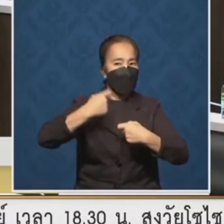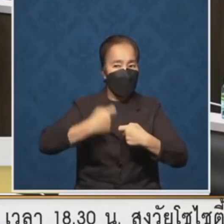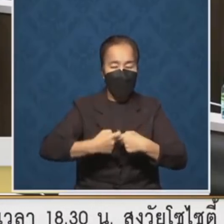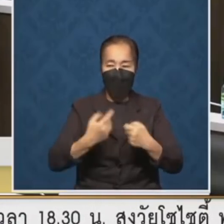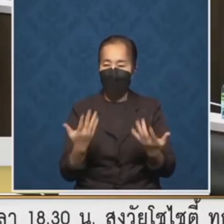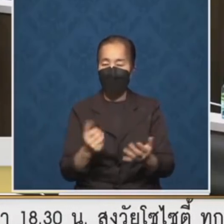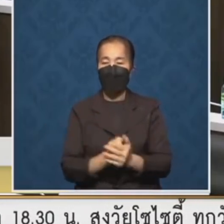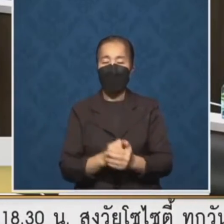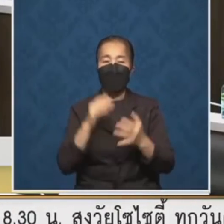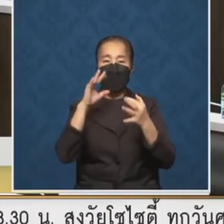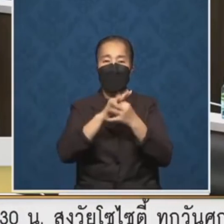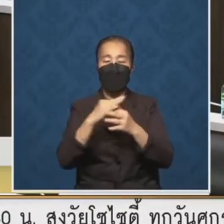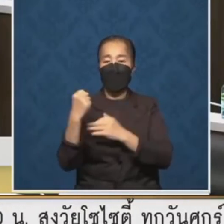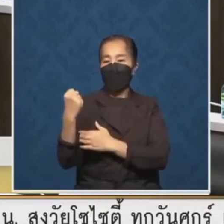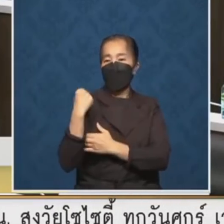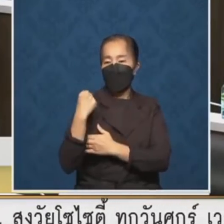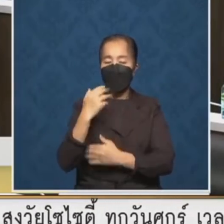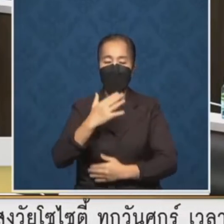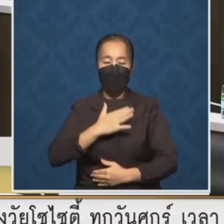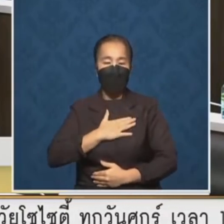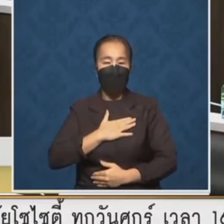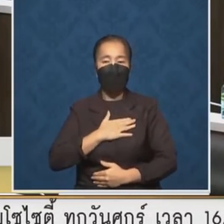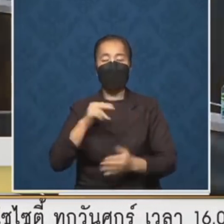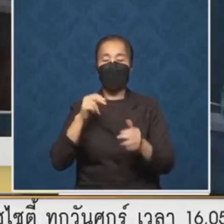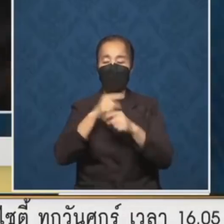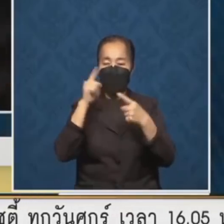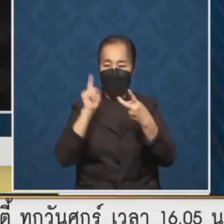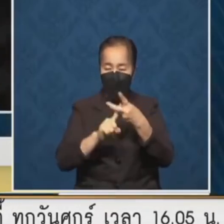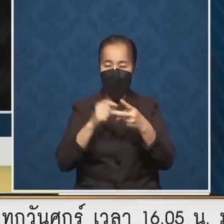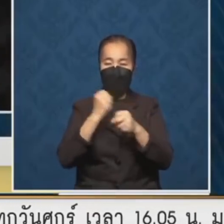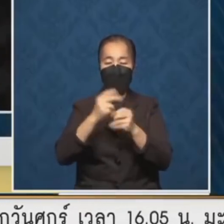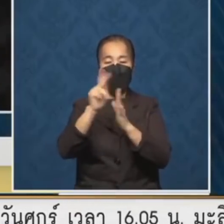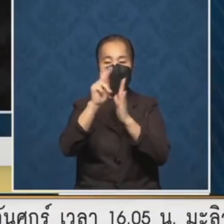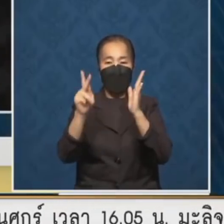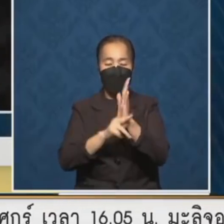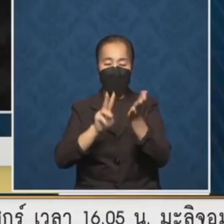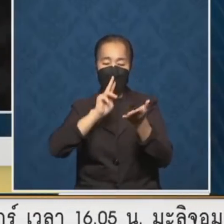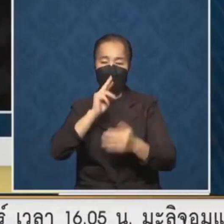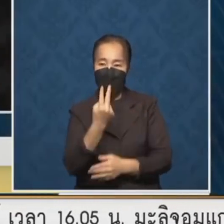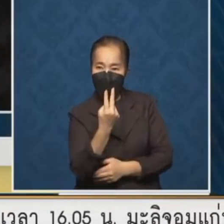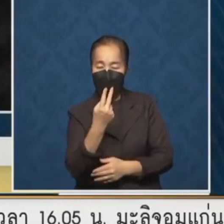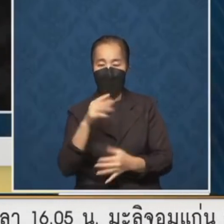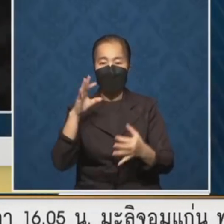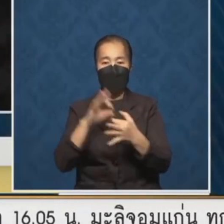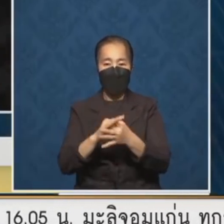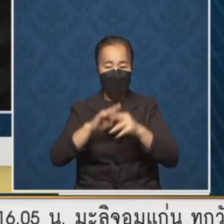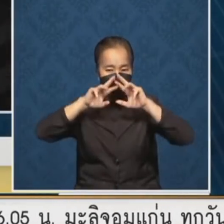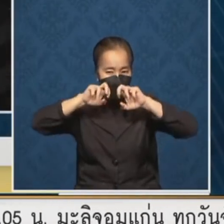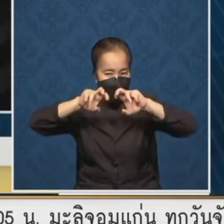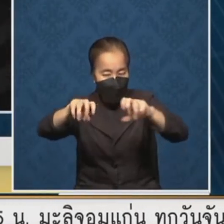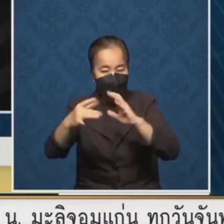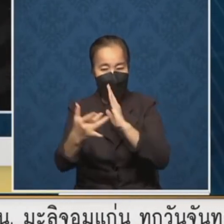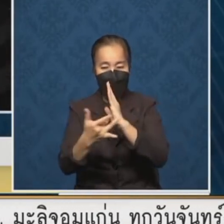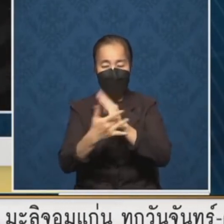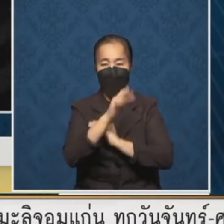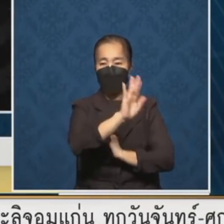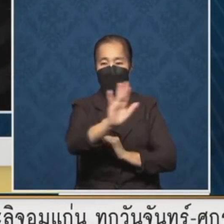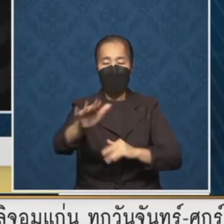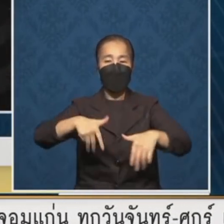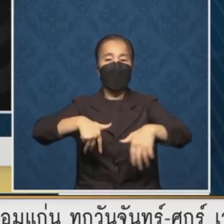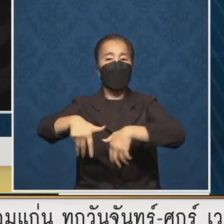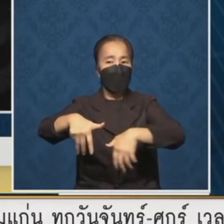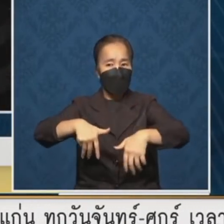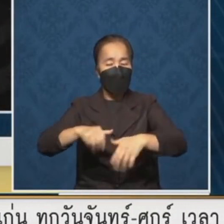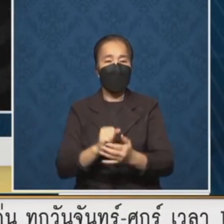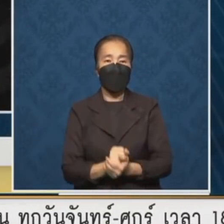คือการใช้อำนาจโดยมิชอบบิดเบือนกฎหมายเพื่อสอดแนมการใช้อินเทอร์เน็ตของประชาชนครับวันที่